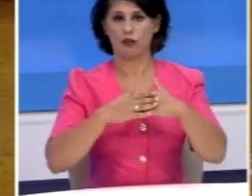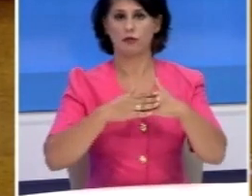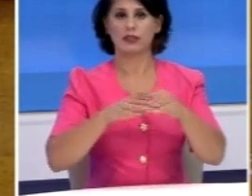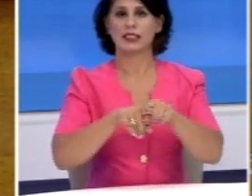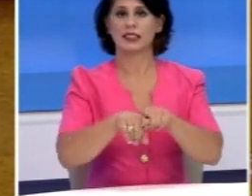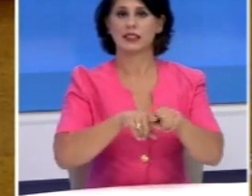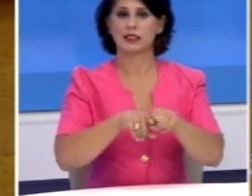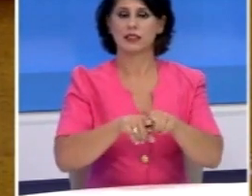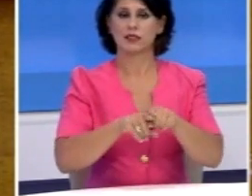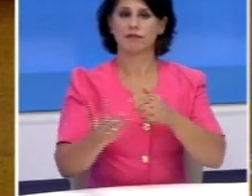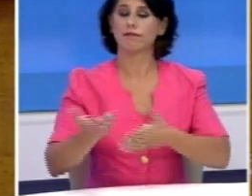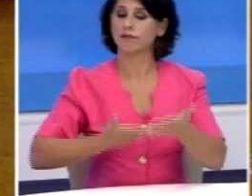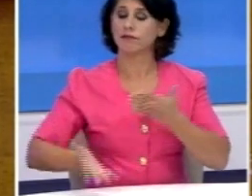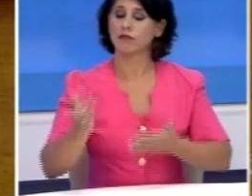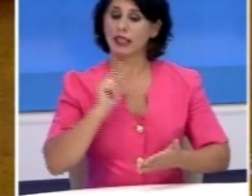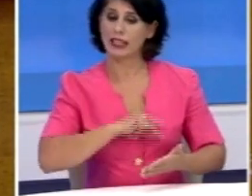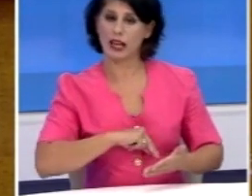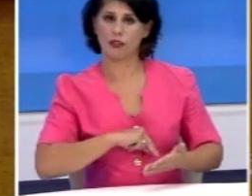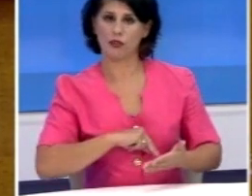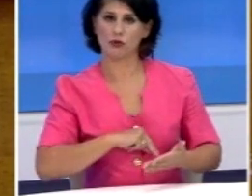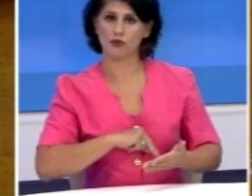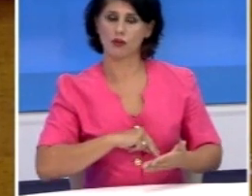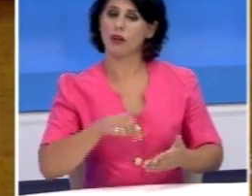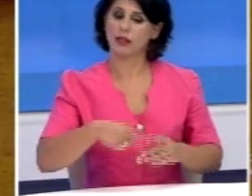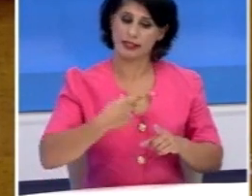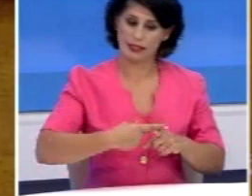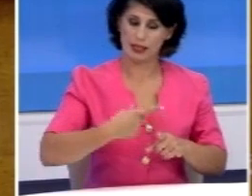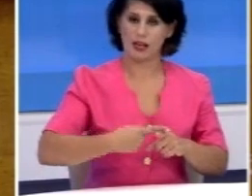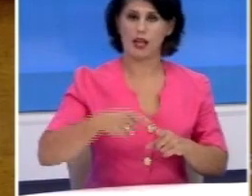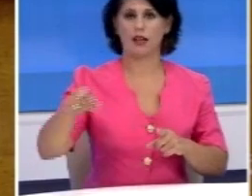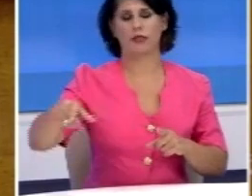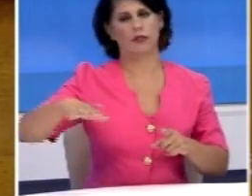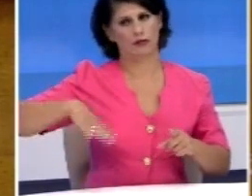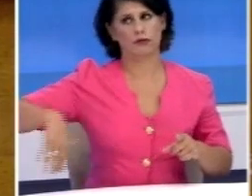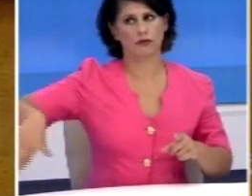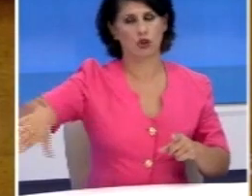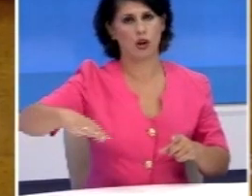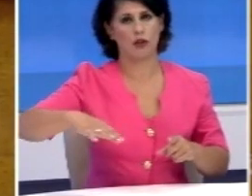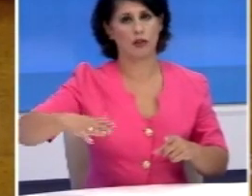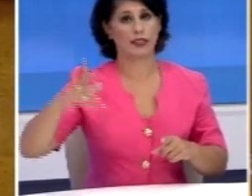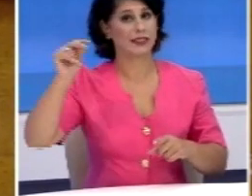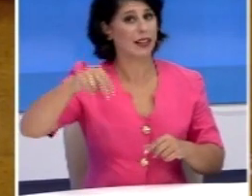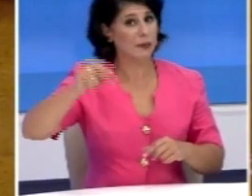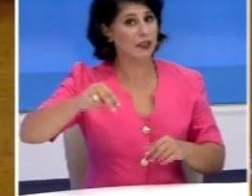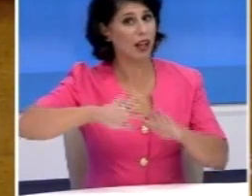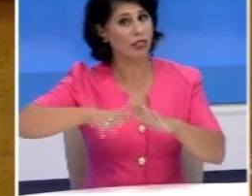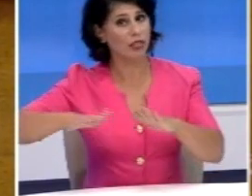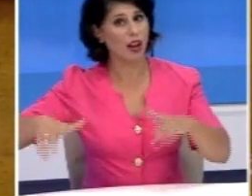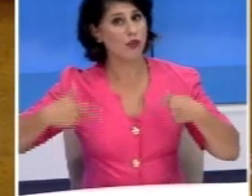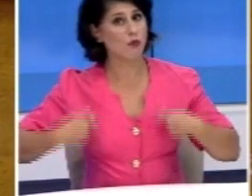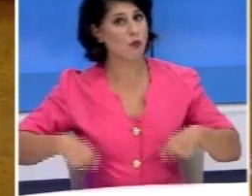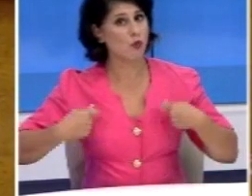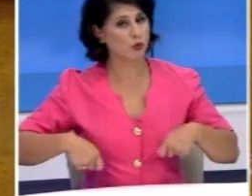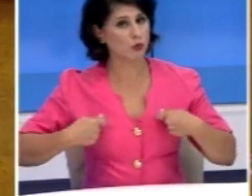σχέσεων αμοιβαίου ωφέλους μεταξύ των γειτονικών κρατών και λαών, την εκμετάλλευση του θαλάσσιου